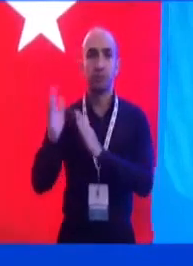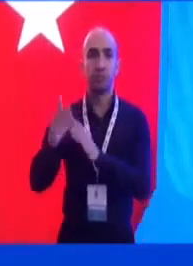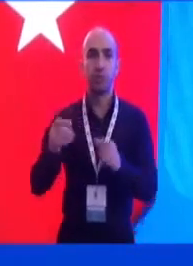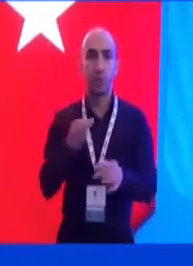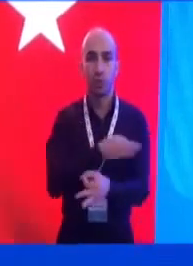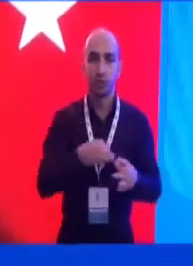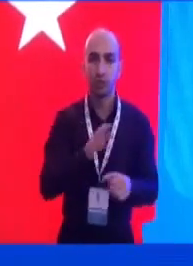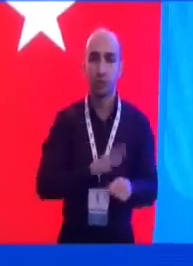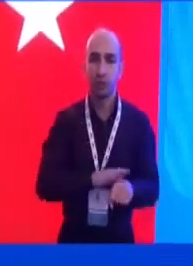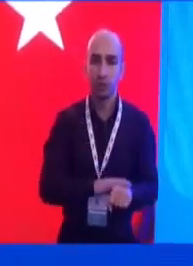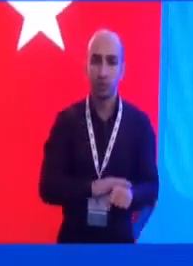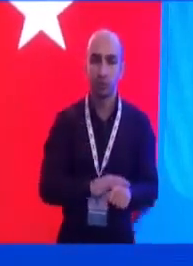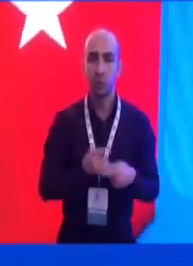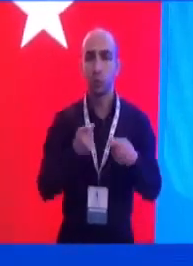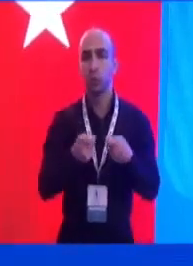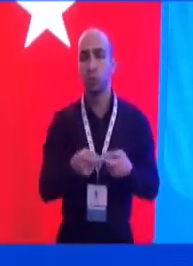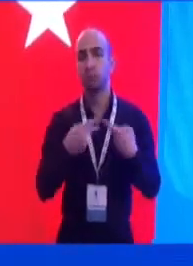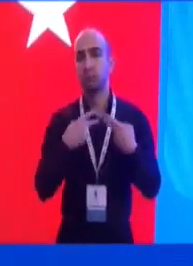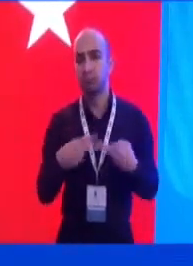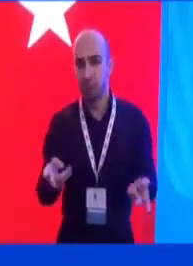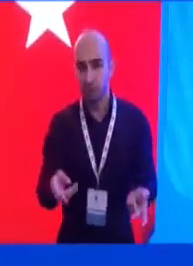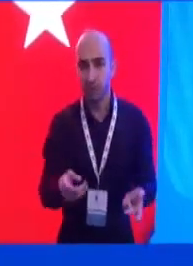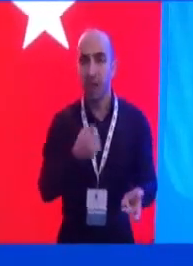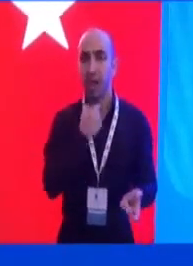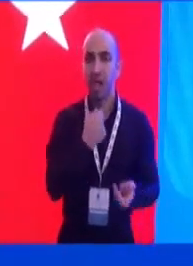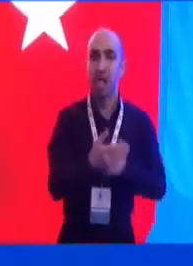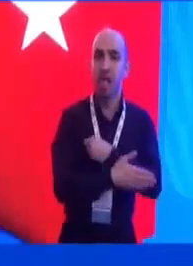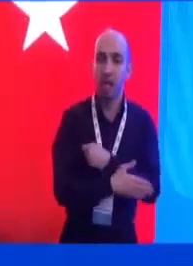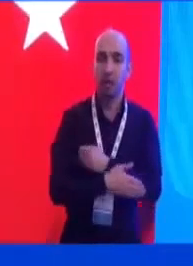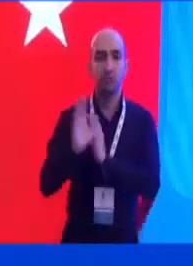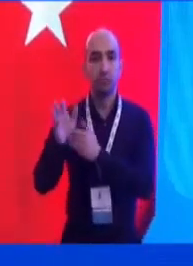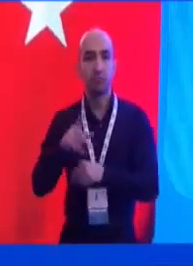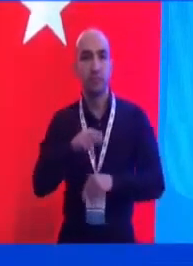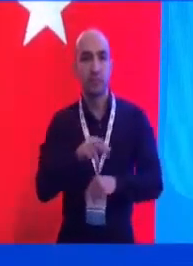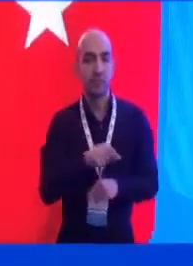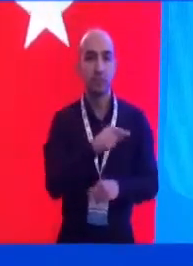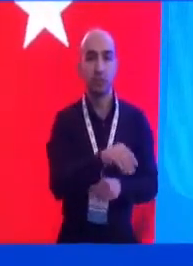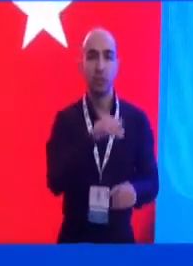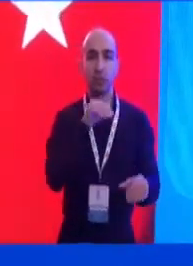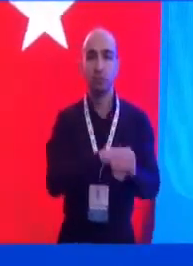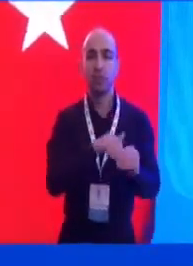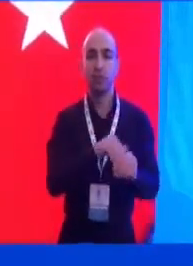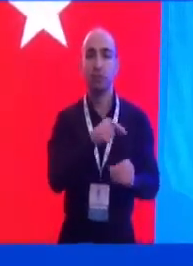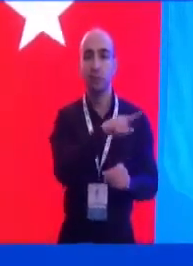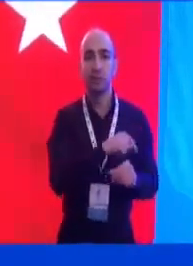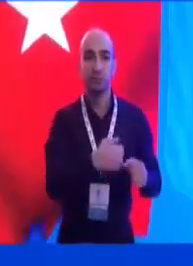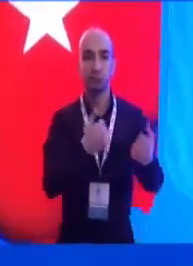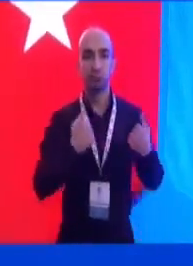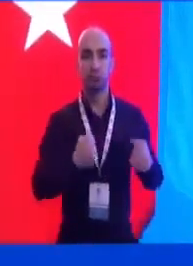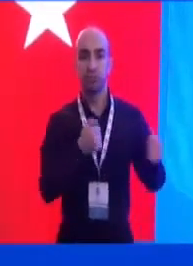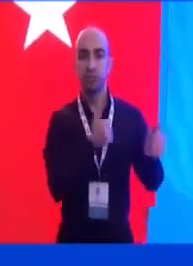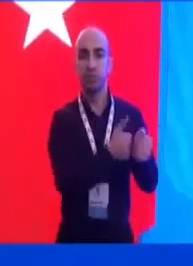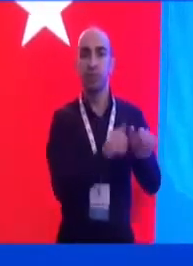etmek, kurslar açmak, yoksullara yardım etmek gibi faaliyetlerle partinin ana gövdesinin destek gücü